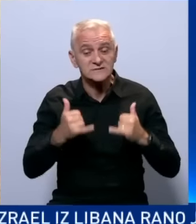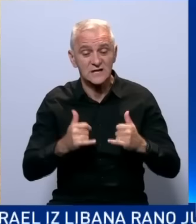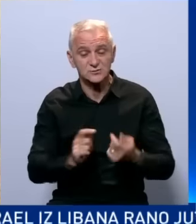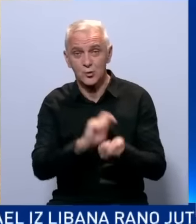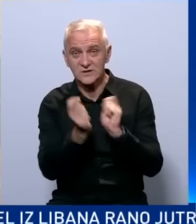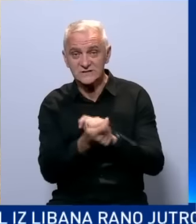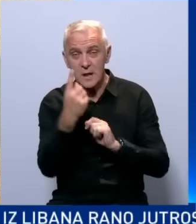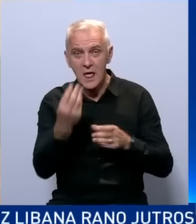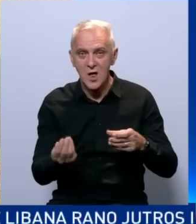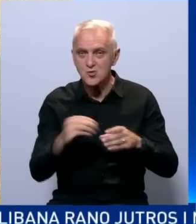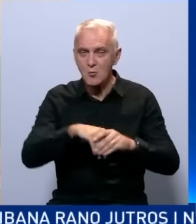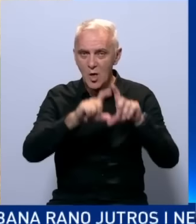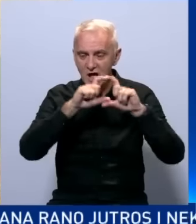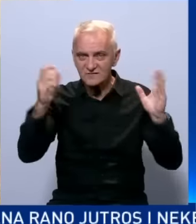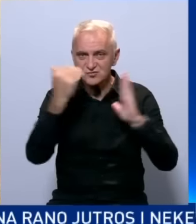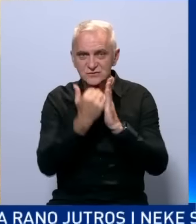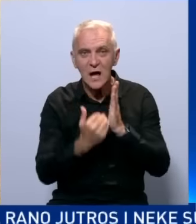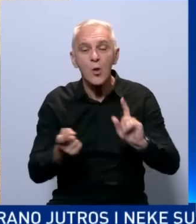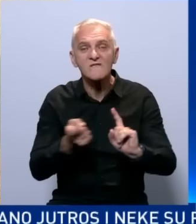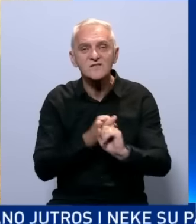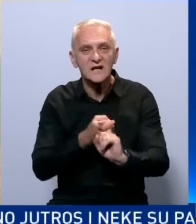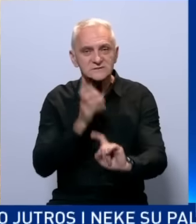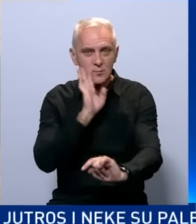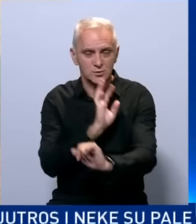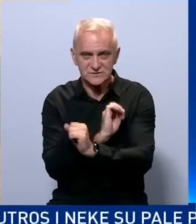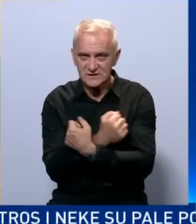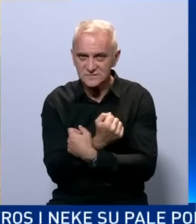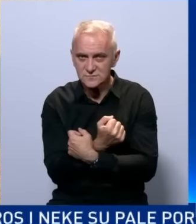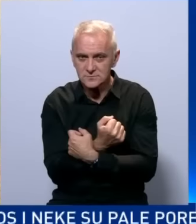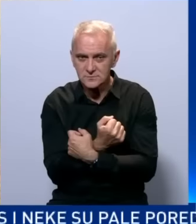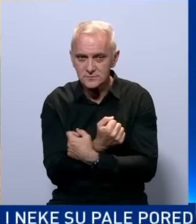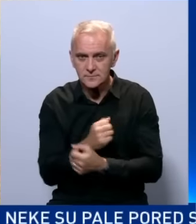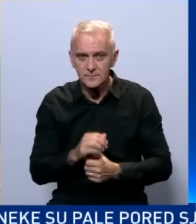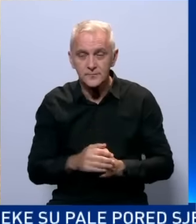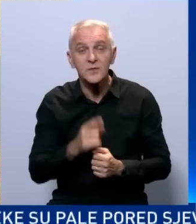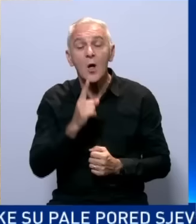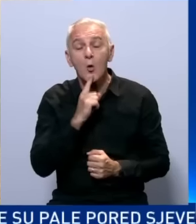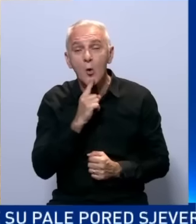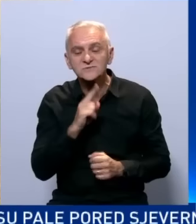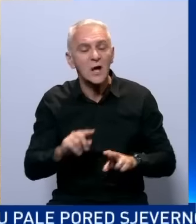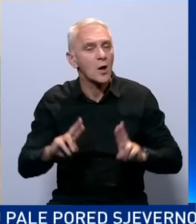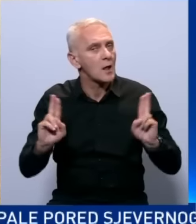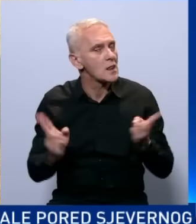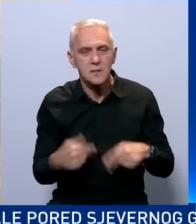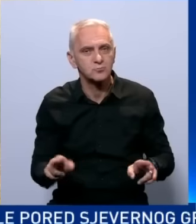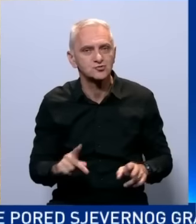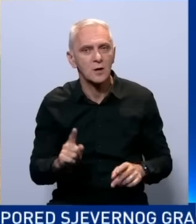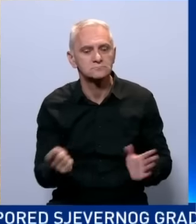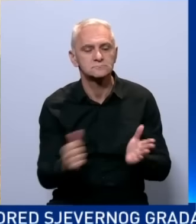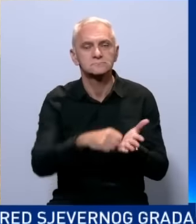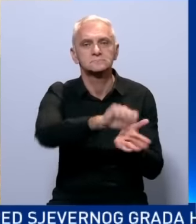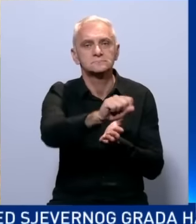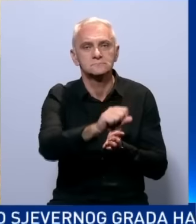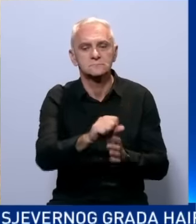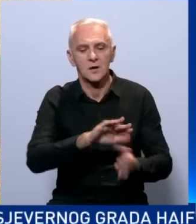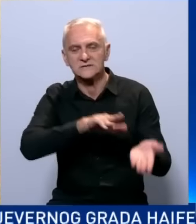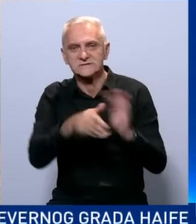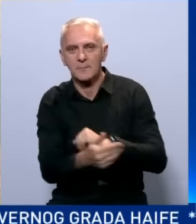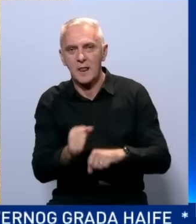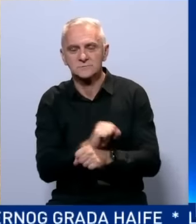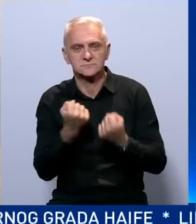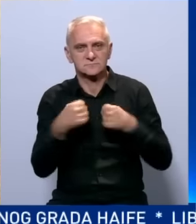dopune krivičnog zakona Federacije Bosne i Hercegovine, kojim će se onemogućiti otkup kazne zatvora